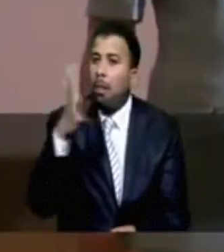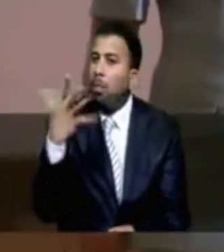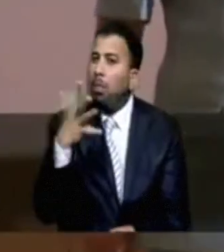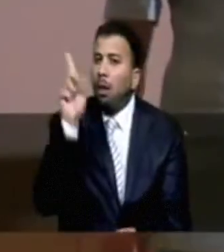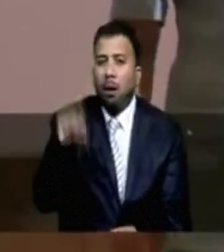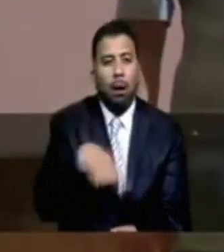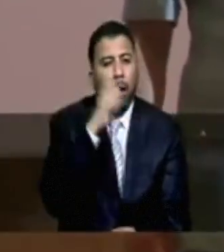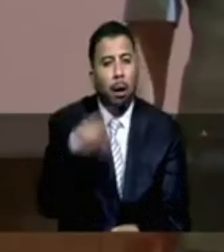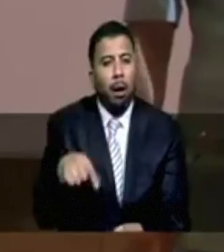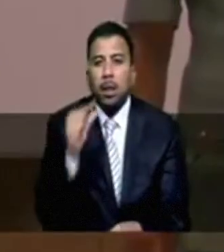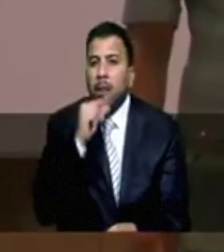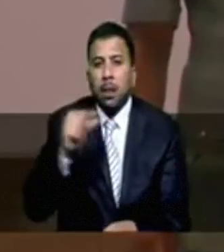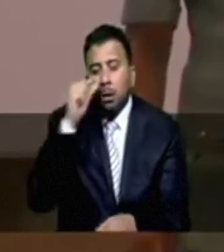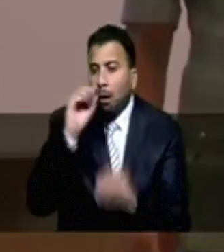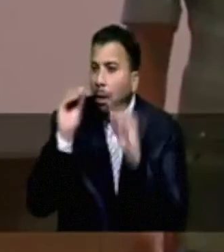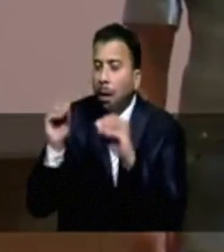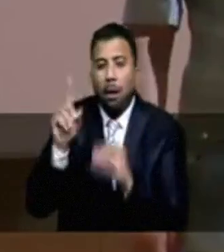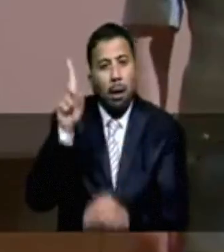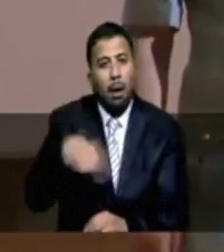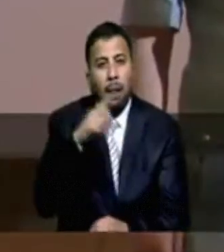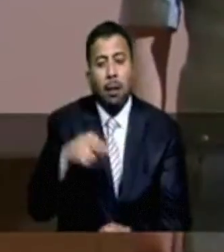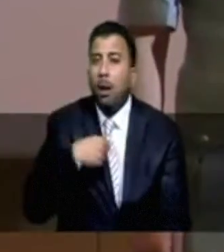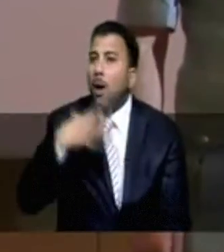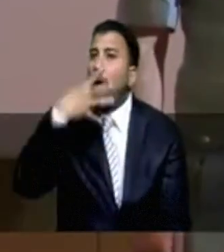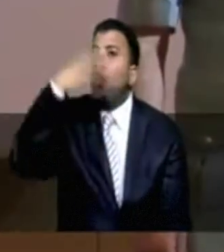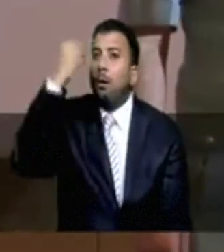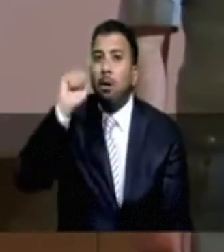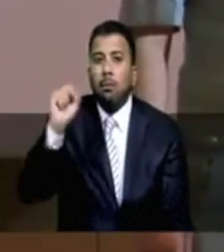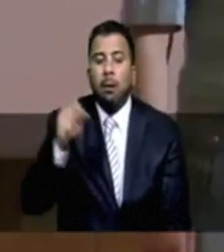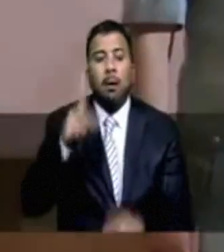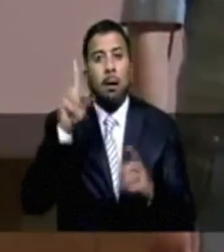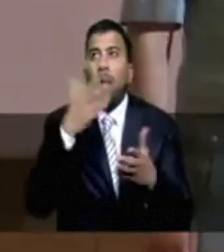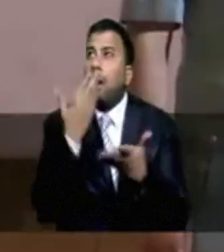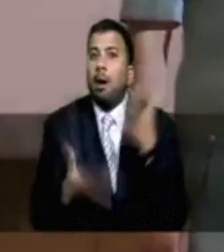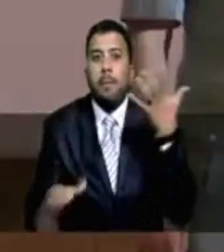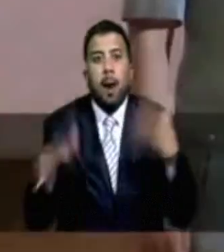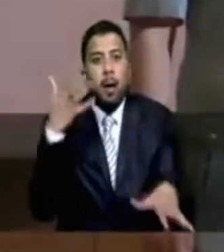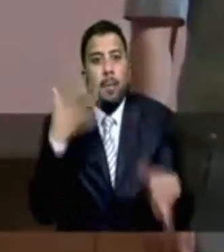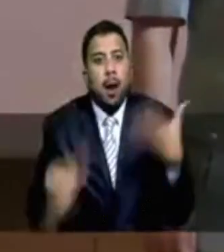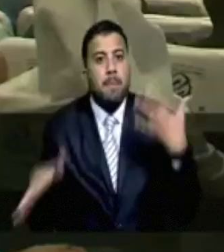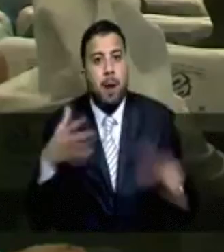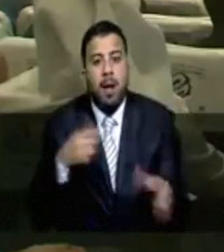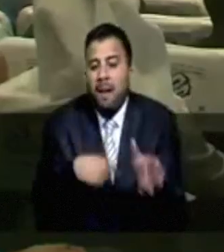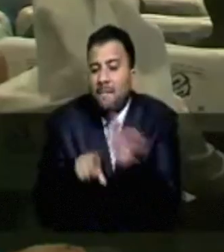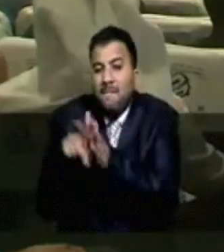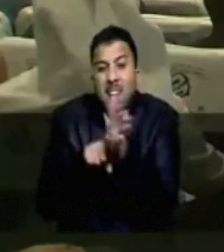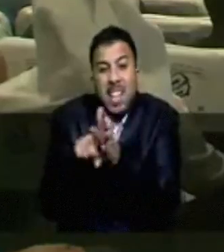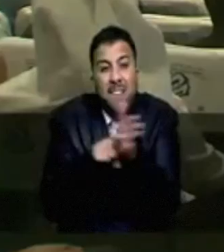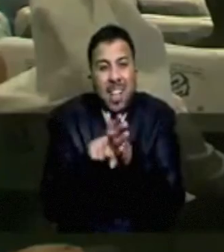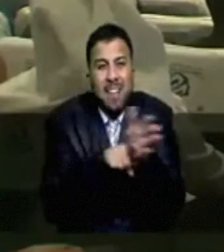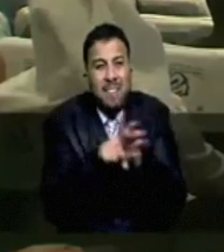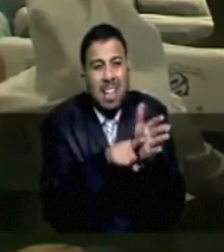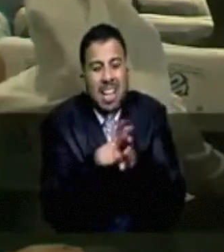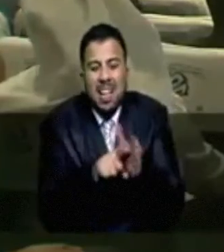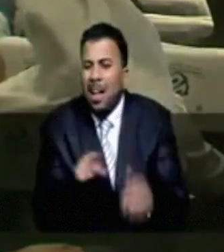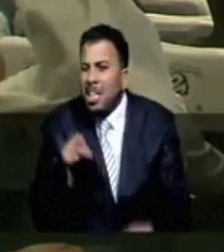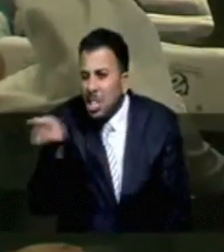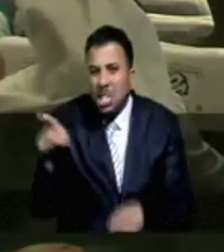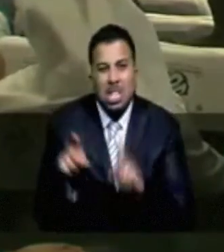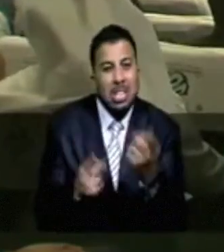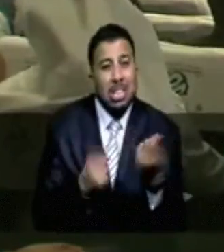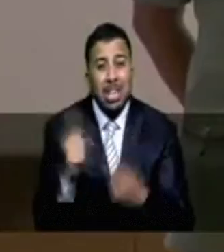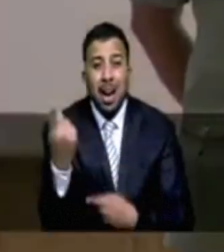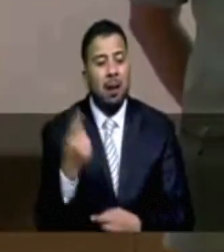الحنيف ويعتدي على أرواح الأبرياء والممتلكات، ويبث روح الفتنة والجدل والتشكيك، معربا